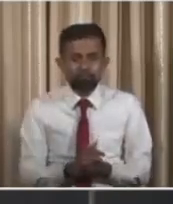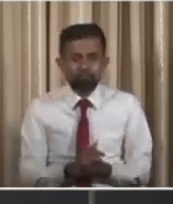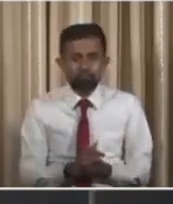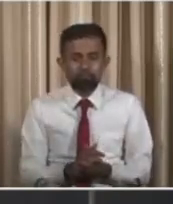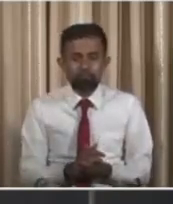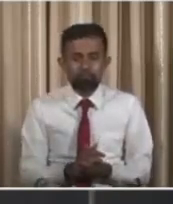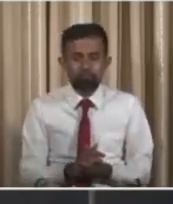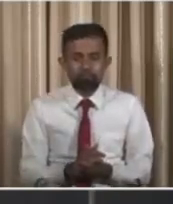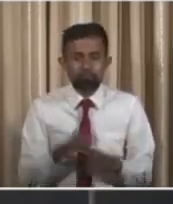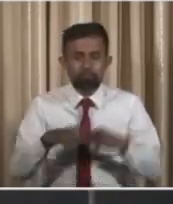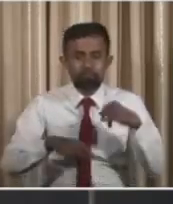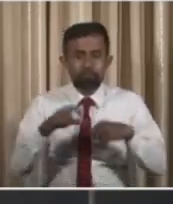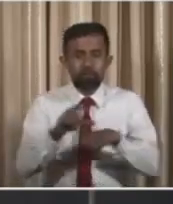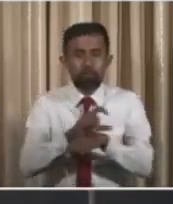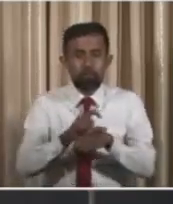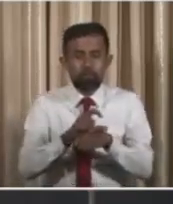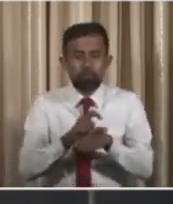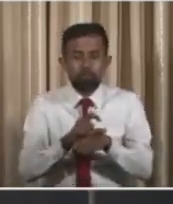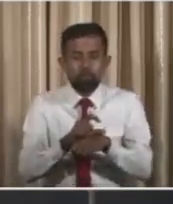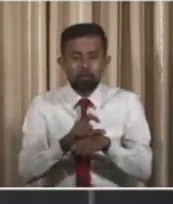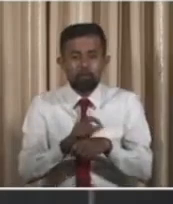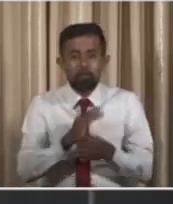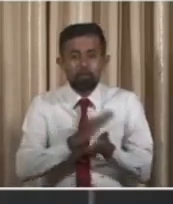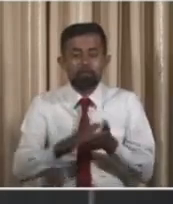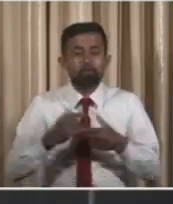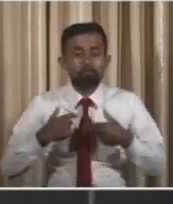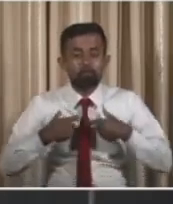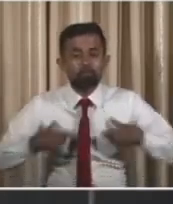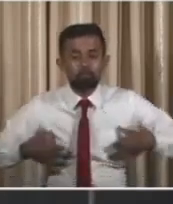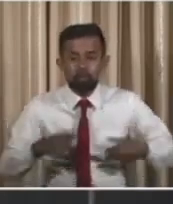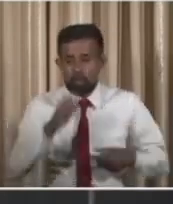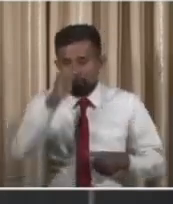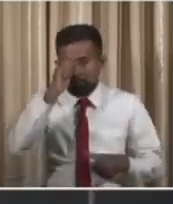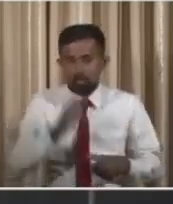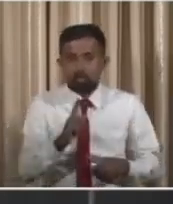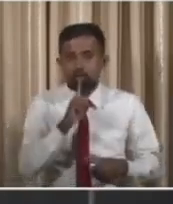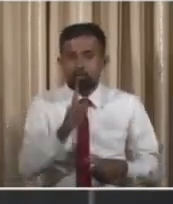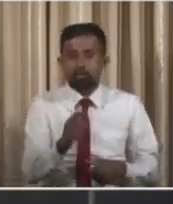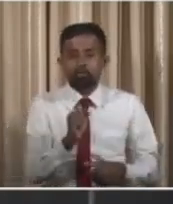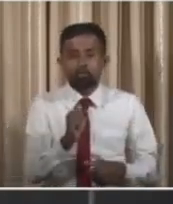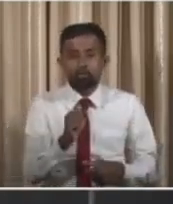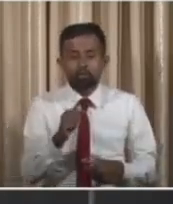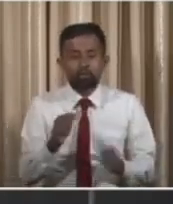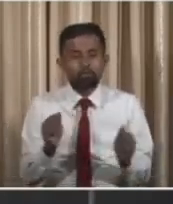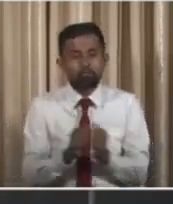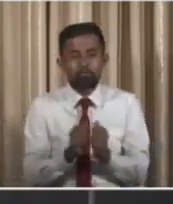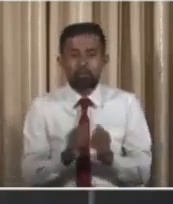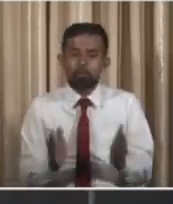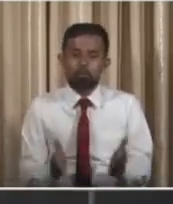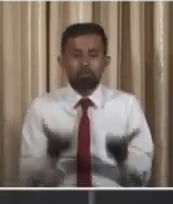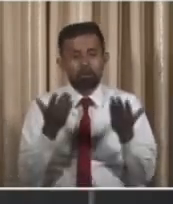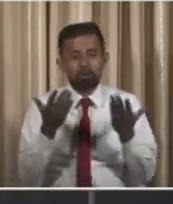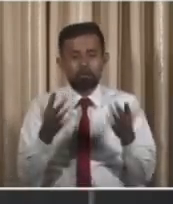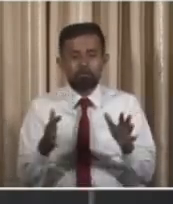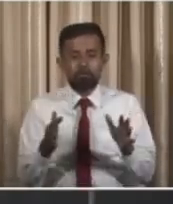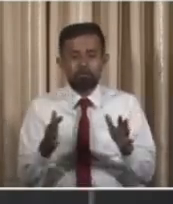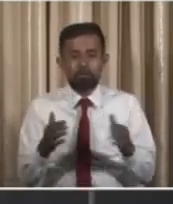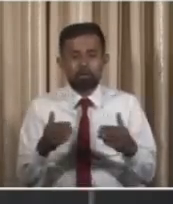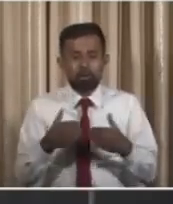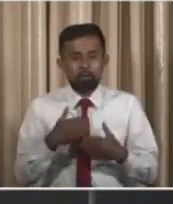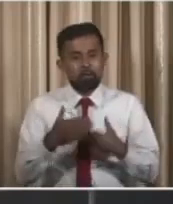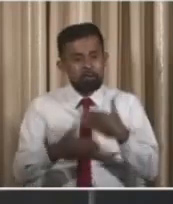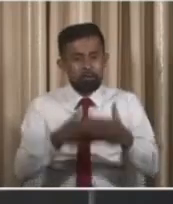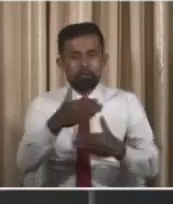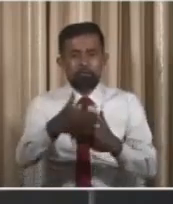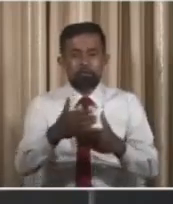me cantik masar iswari awen me peni hitupu nitik jemahatya kiuwe. Dah me wede patanggaran tien. Api meka